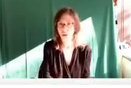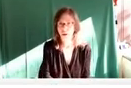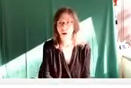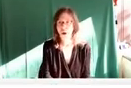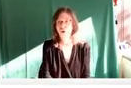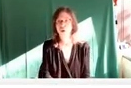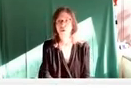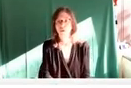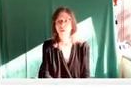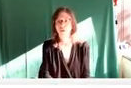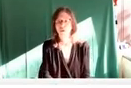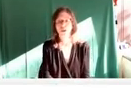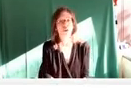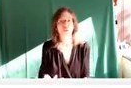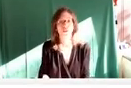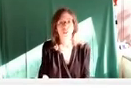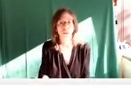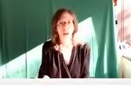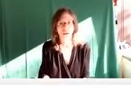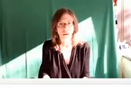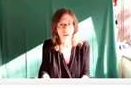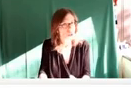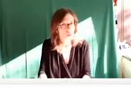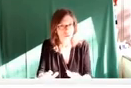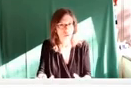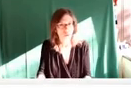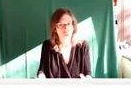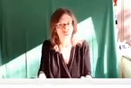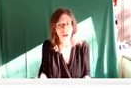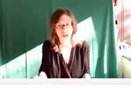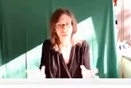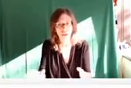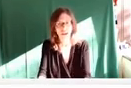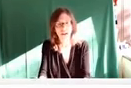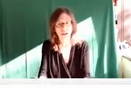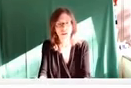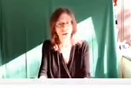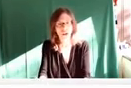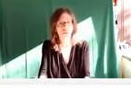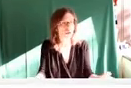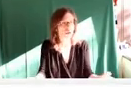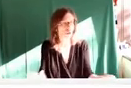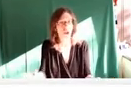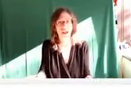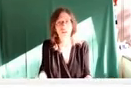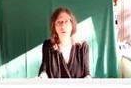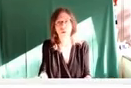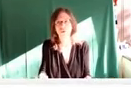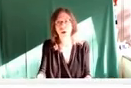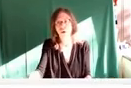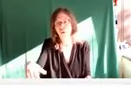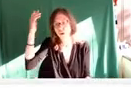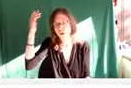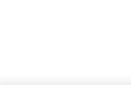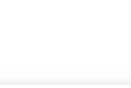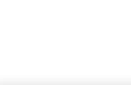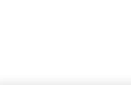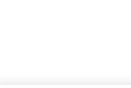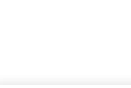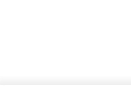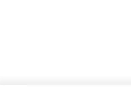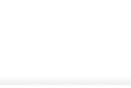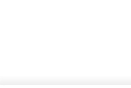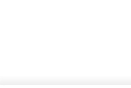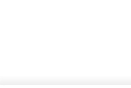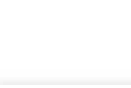article. Donc, c'est tout. Ça se limite à ça. Vous rendez votre matériel disponible, puis vos collègues peuvent rouler votre code